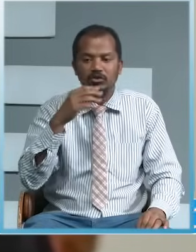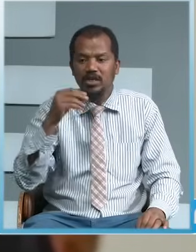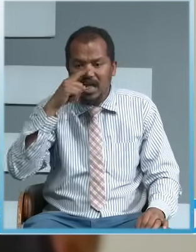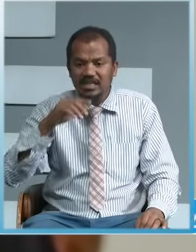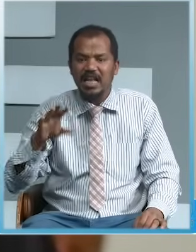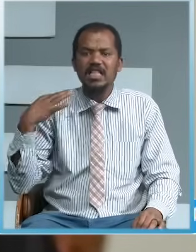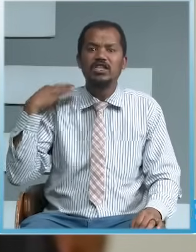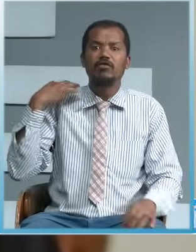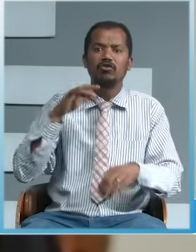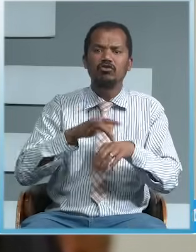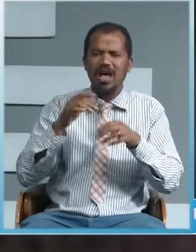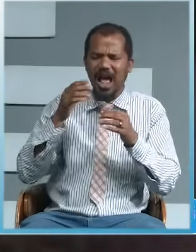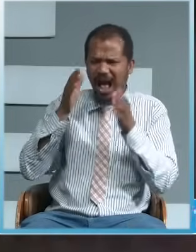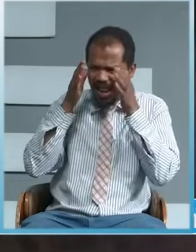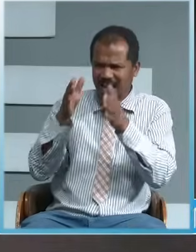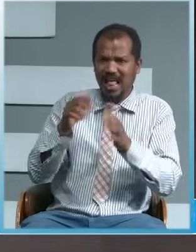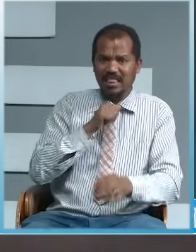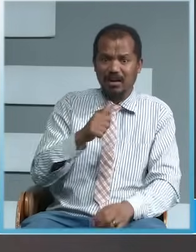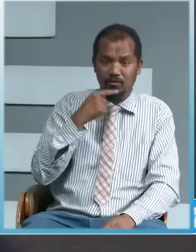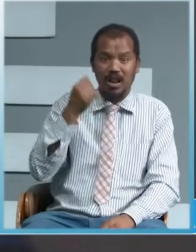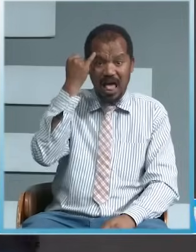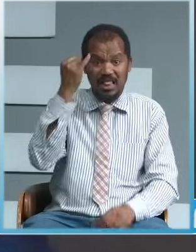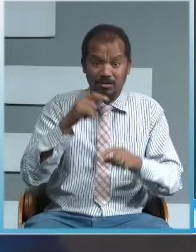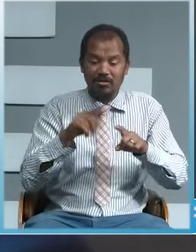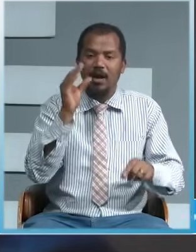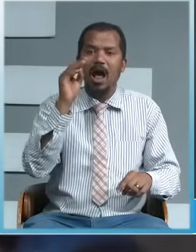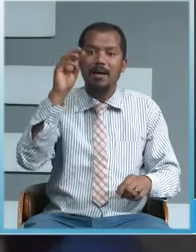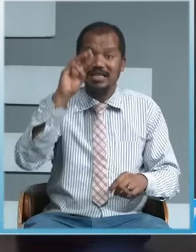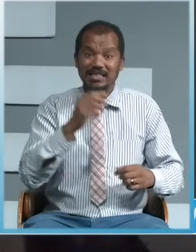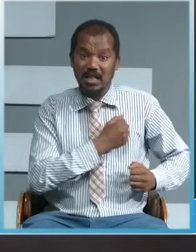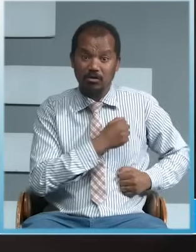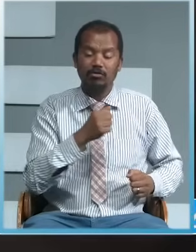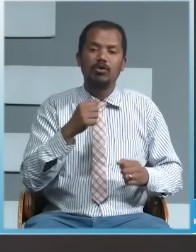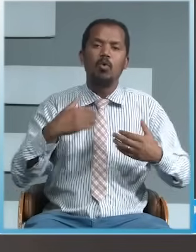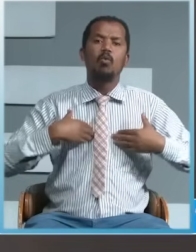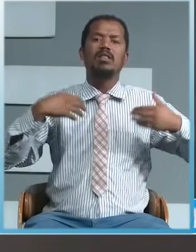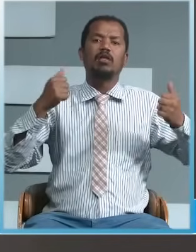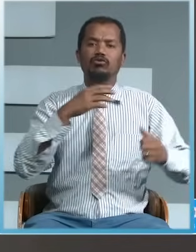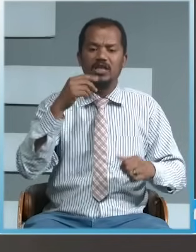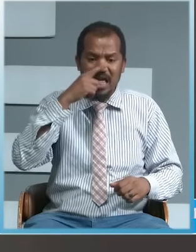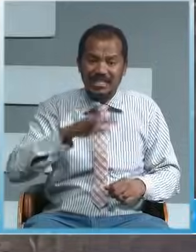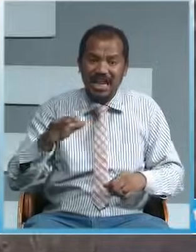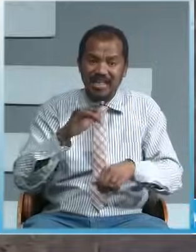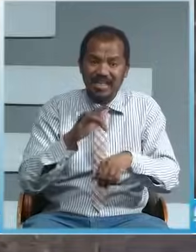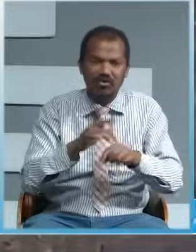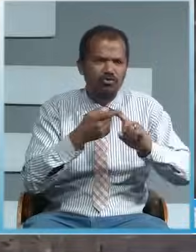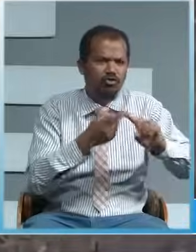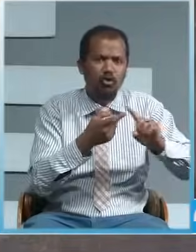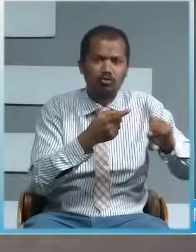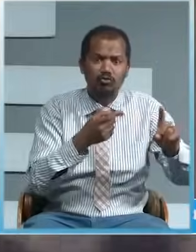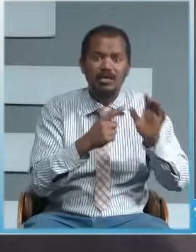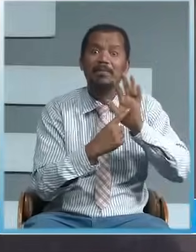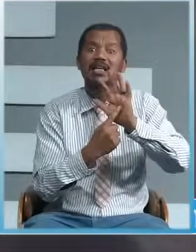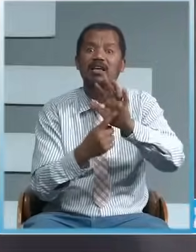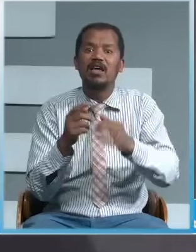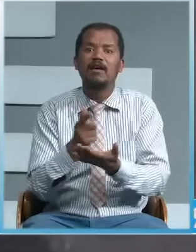ሴቶች ህፃናትና ሲቪሎች ላይ አላነጣጠረም ብለዋል። አስተያየታቸው ግን የሐማስ ታጣቂዎች ሲቪሎች ወጣቶችና ህፃናት ላይ